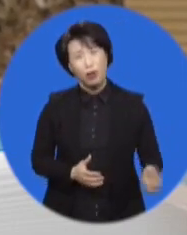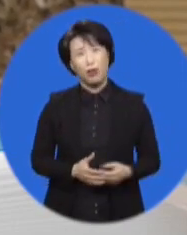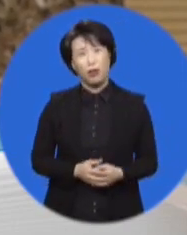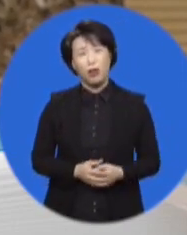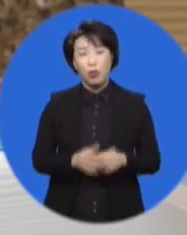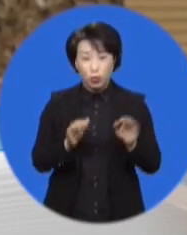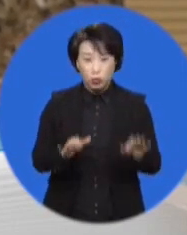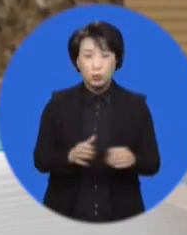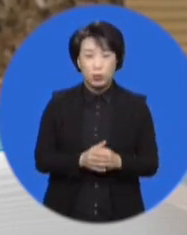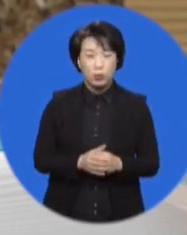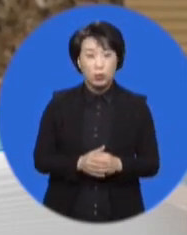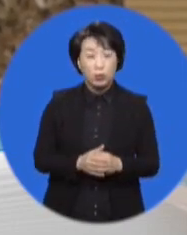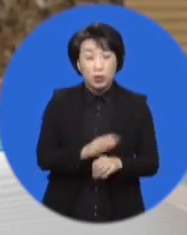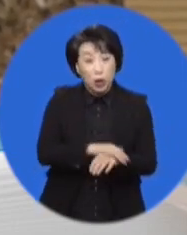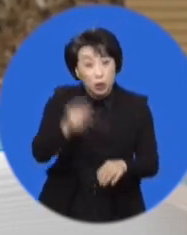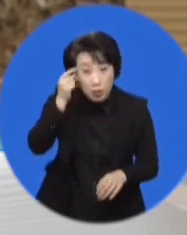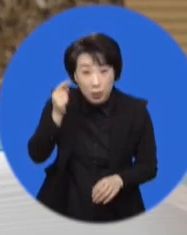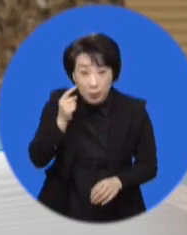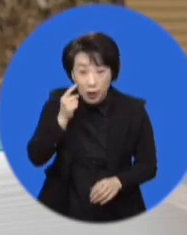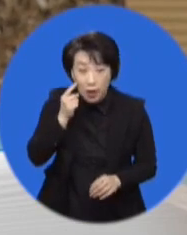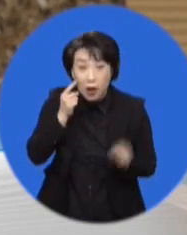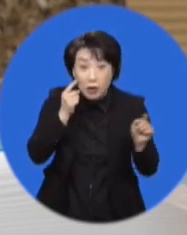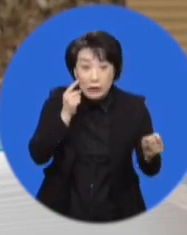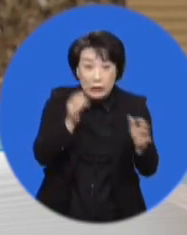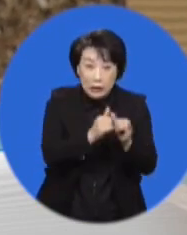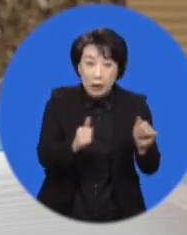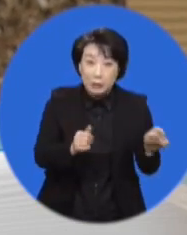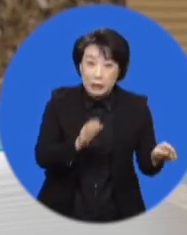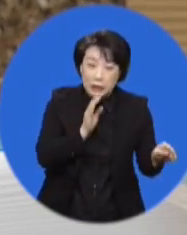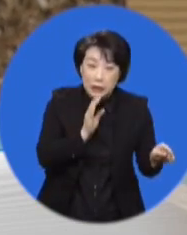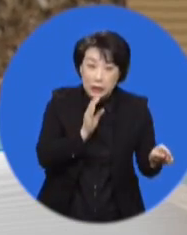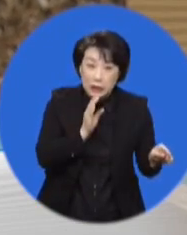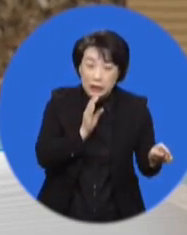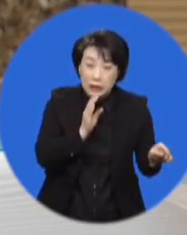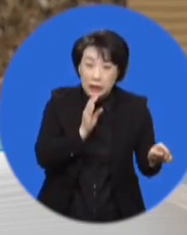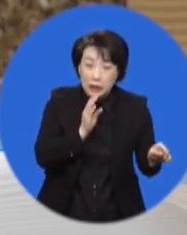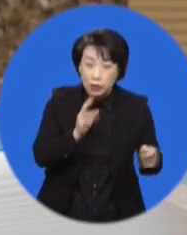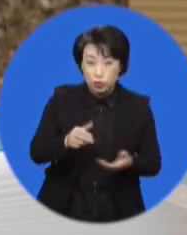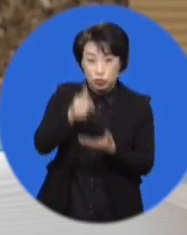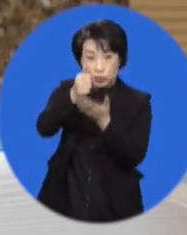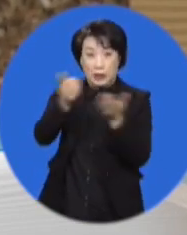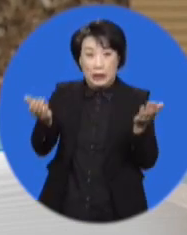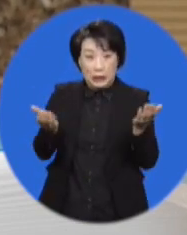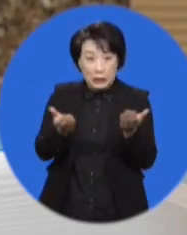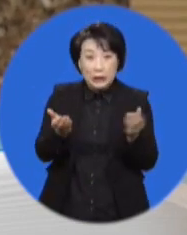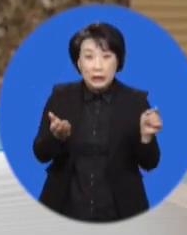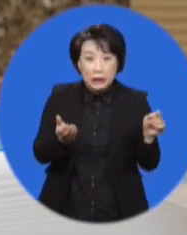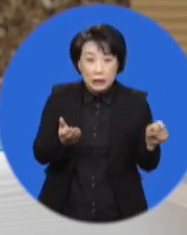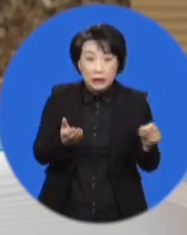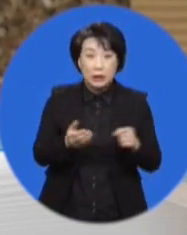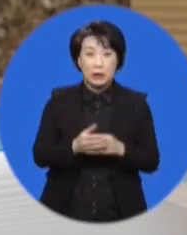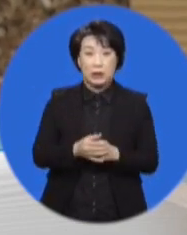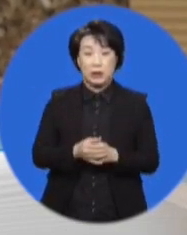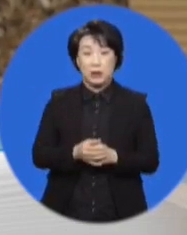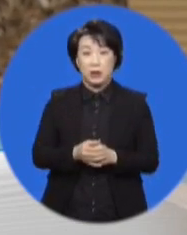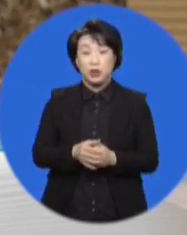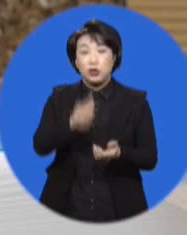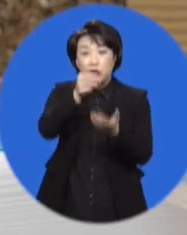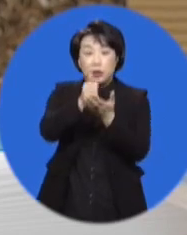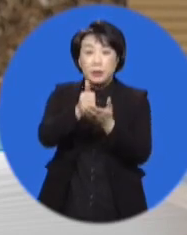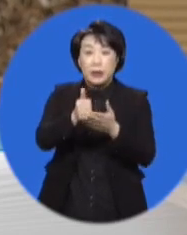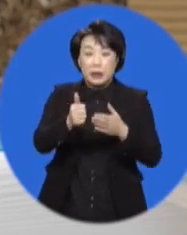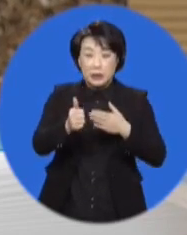응? 그러면 잘 봐. 이 사람이 진짜 주님의 일에,